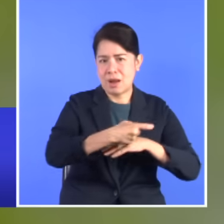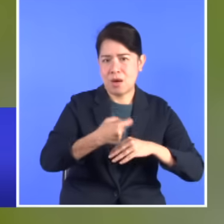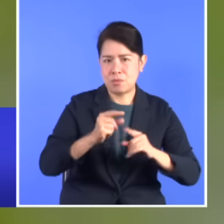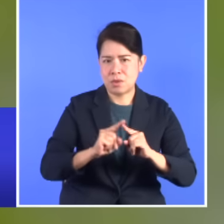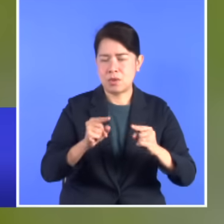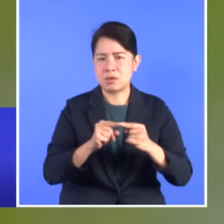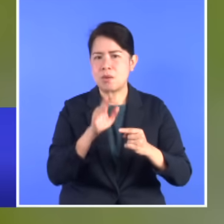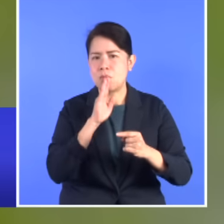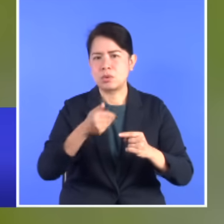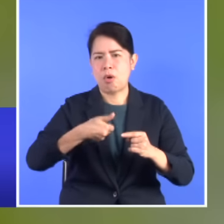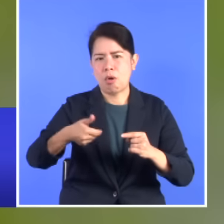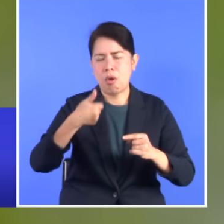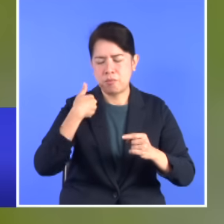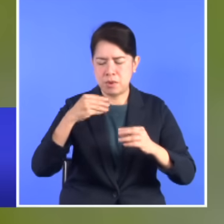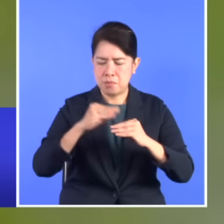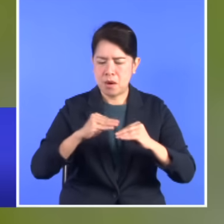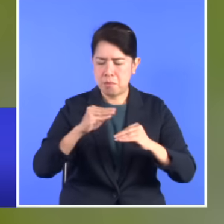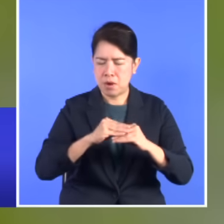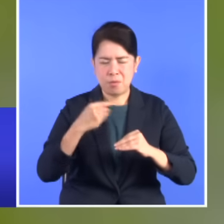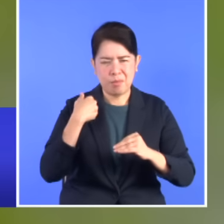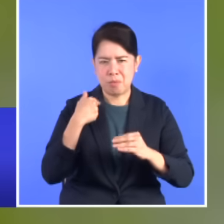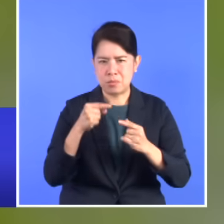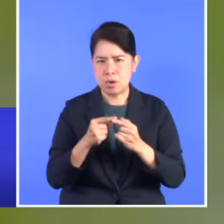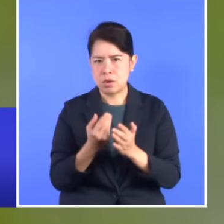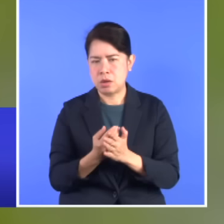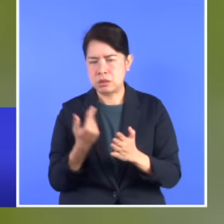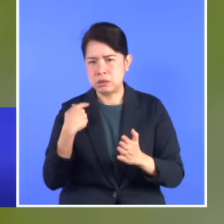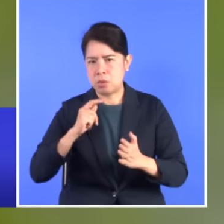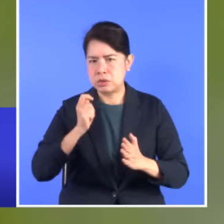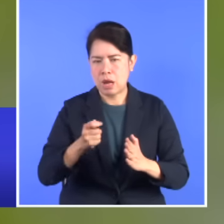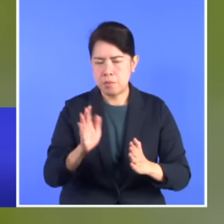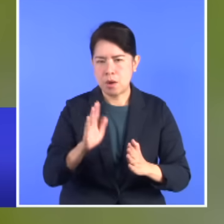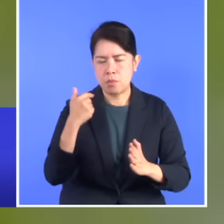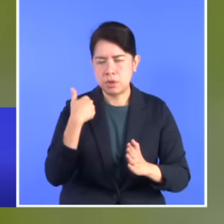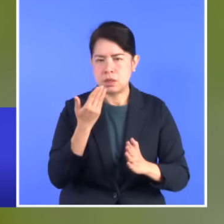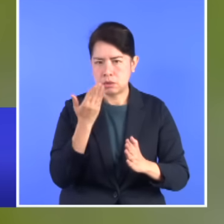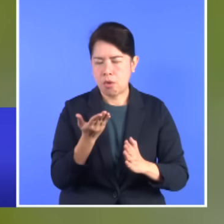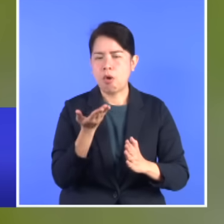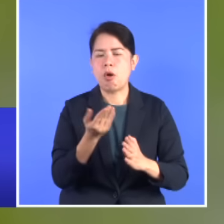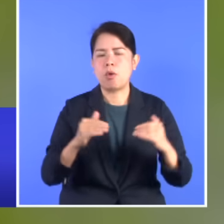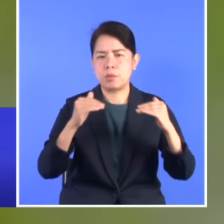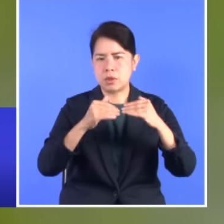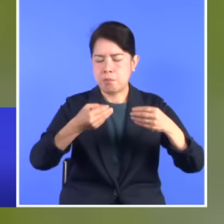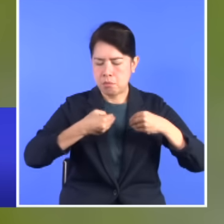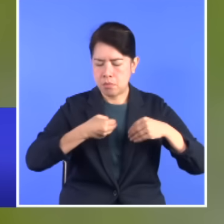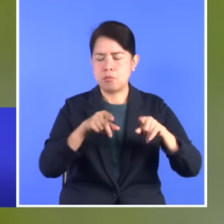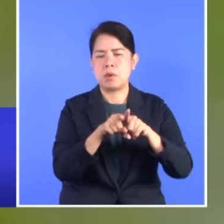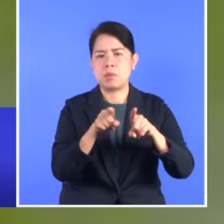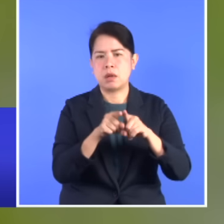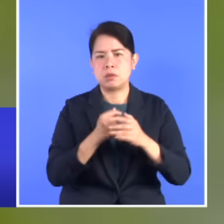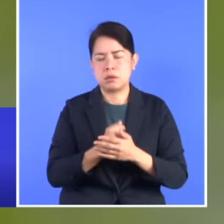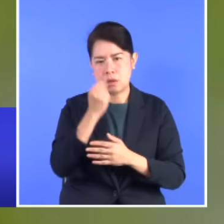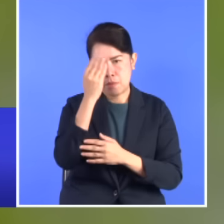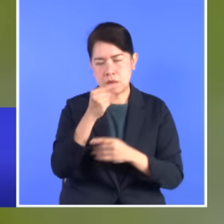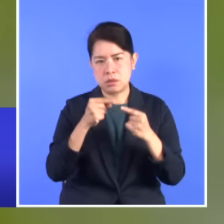งมันก็ไม่จ่ายต้องให้ความเป็นธรรมกับผมด้วย นี่ผู้กองสุรสิทธิ์บอกแบบนี้เหตุการณ์ที่เกิดขึ้นนะไม่ใช่ว่ามีแต่ชาวบ้